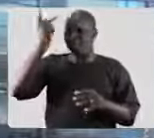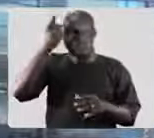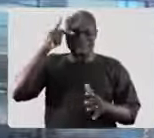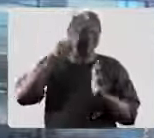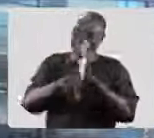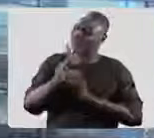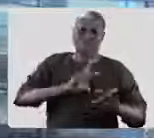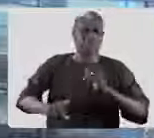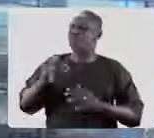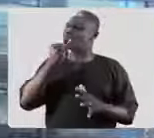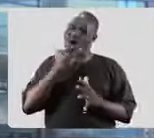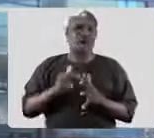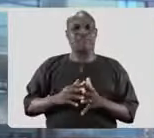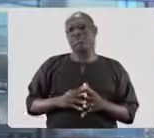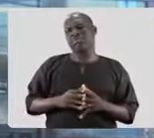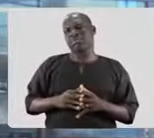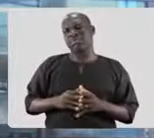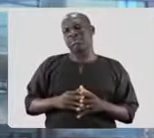nanenam no enye papa